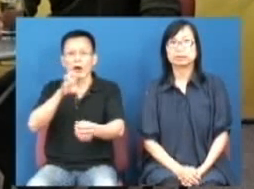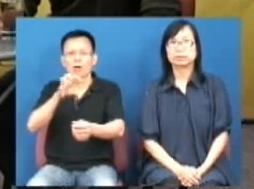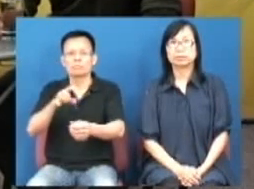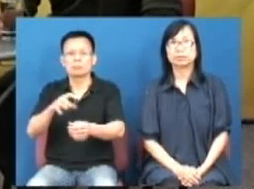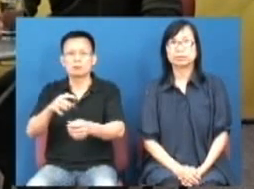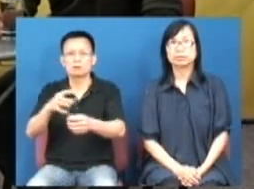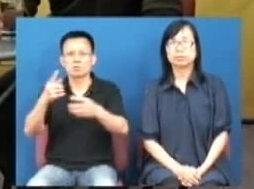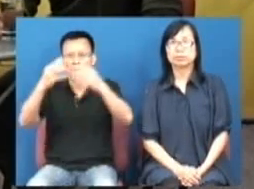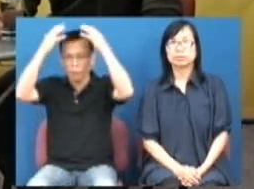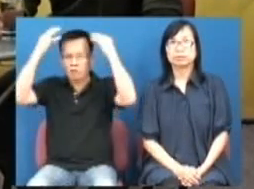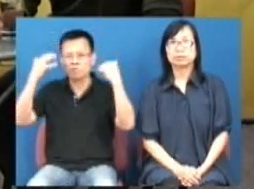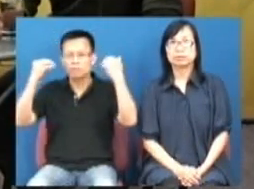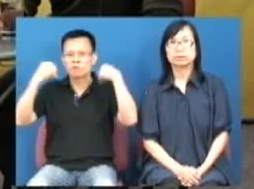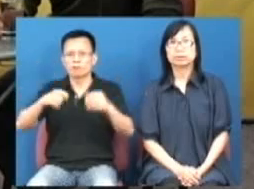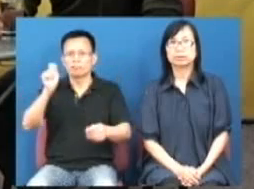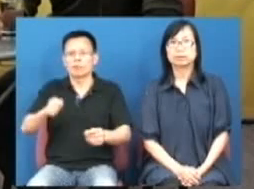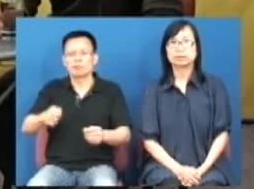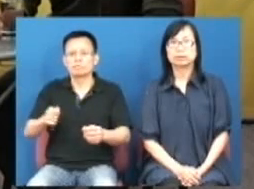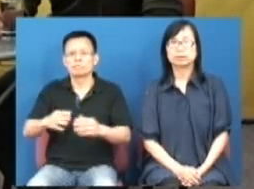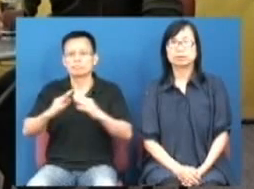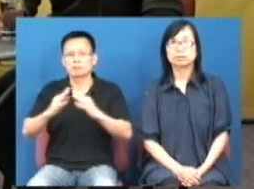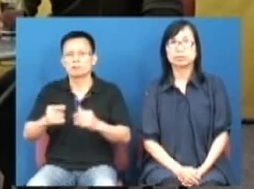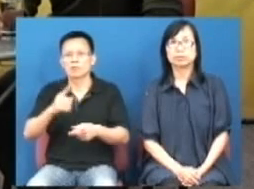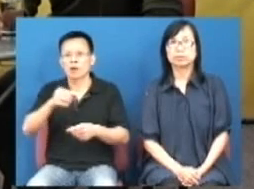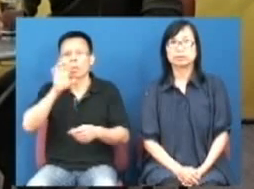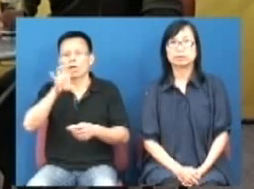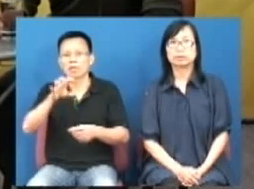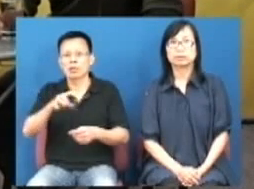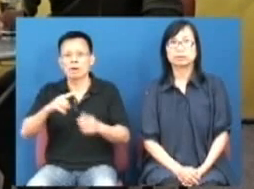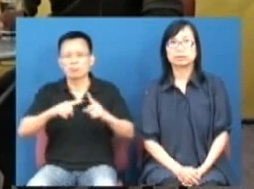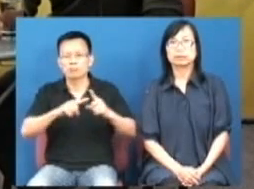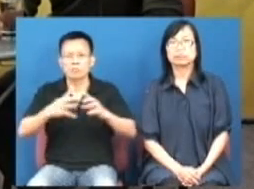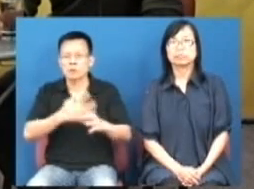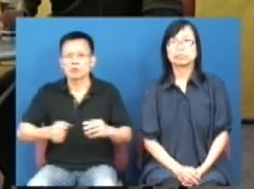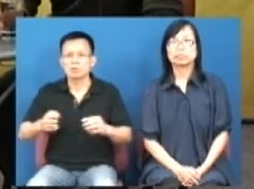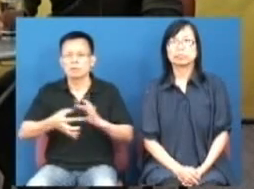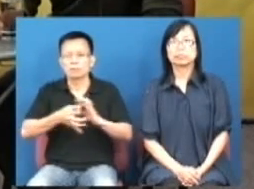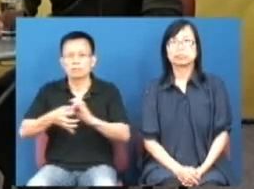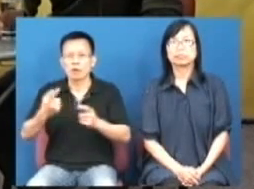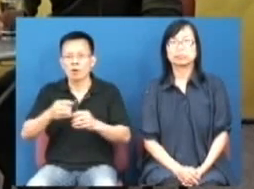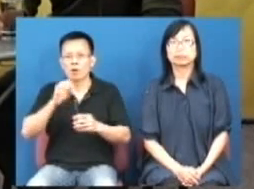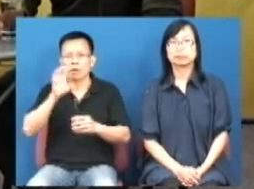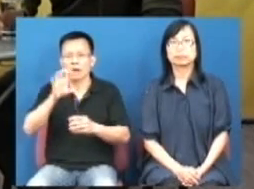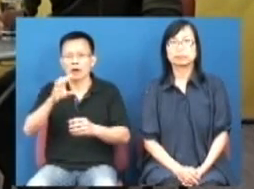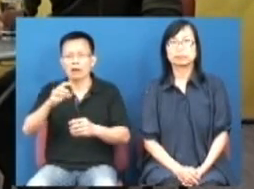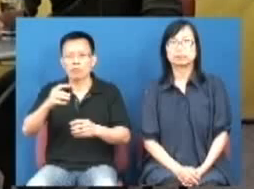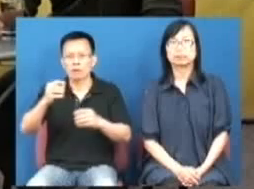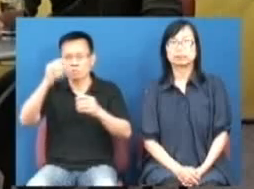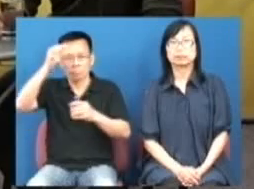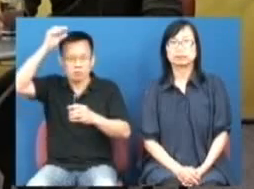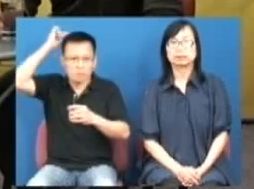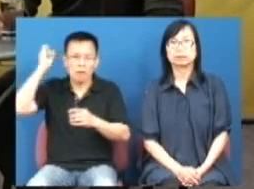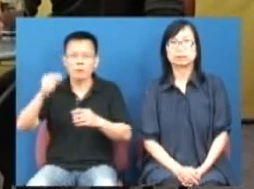個咧？我要鬧呢個，又要鬧呢個係民建聯啊！我要鬧邊個嚇？鬧呢個董特首咁，又要全部讀曬啲名出嚟，係